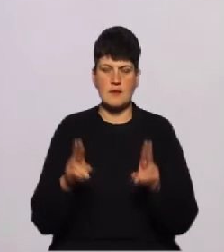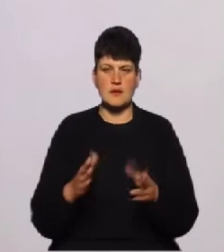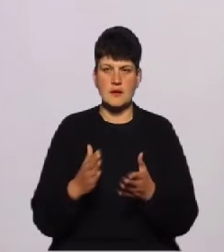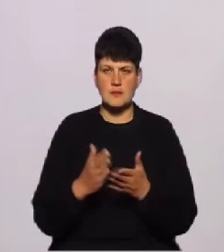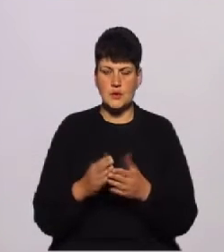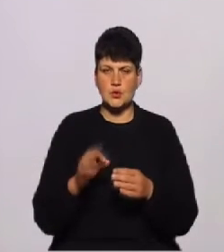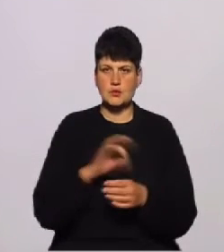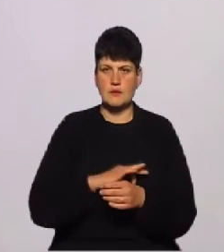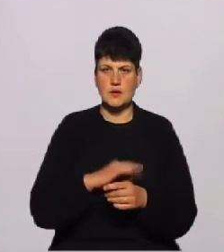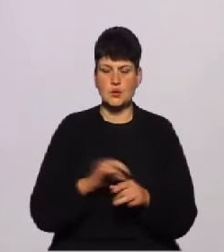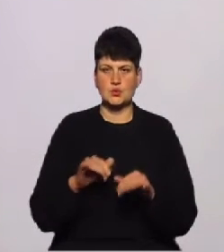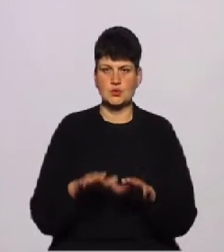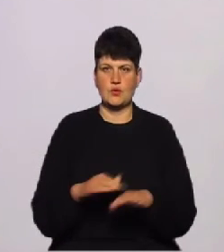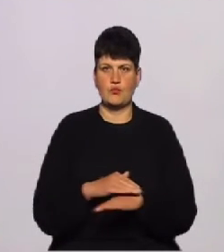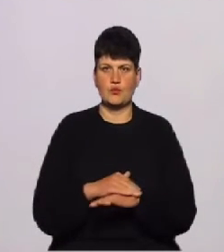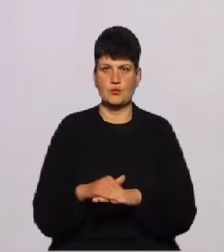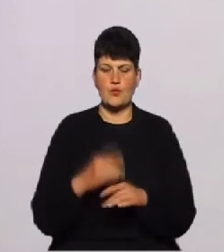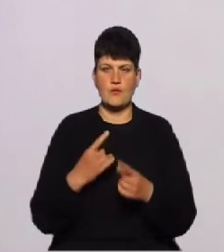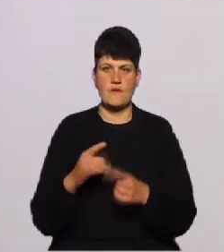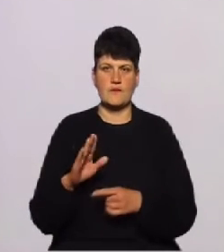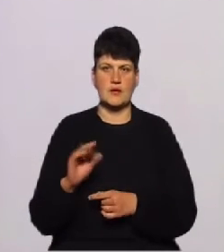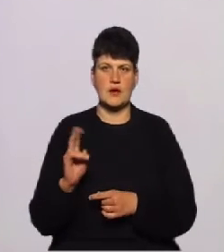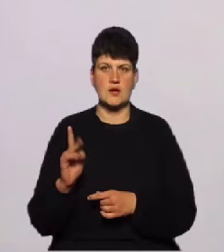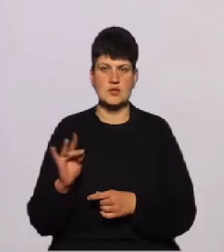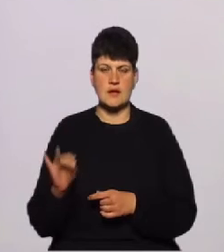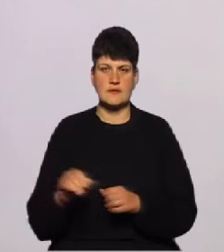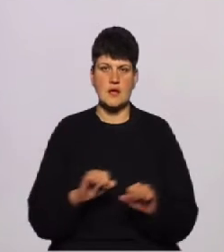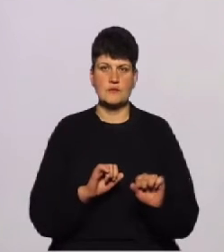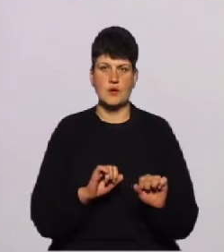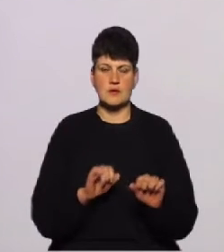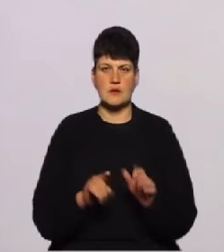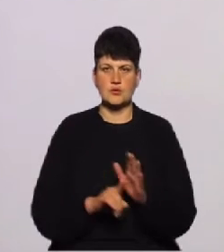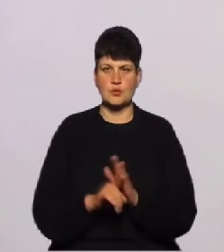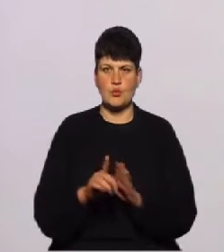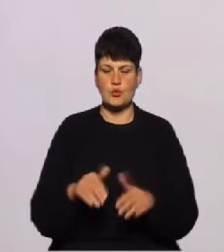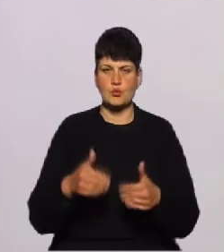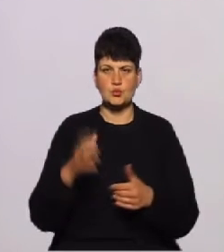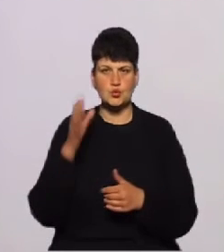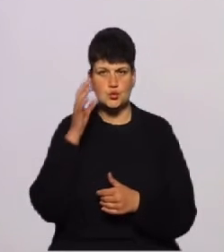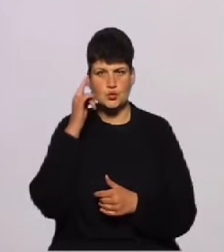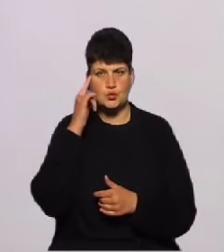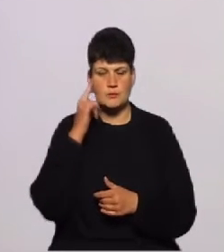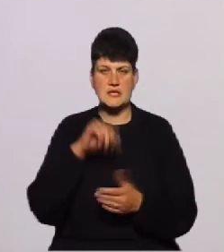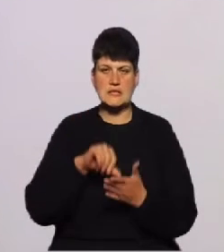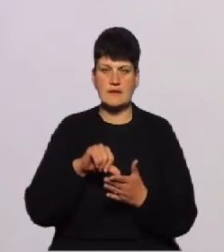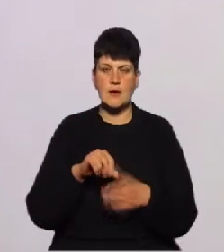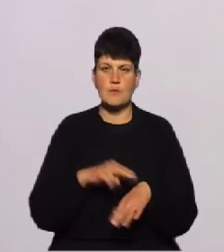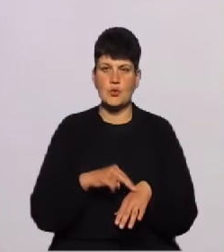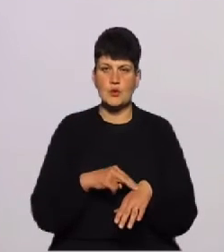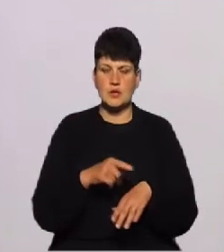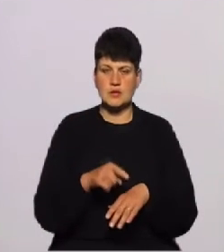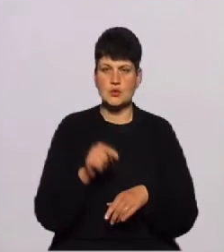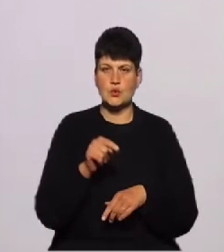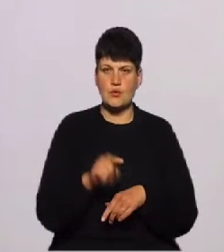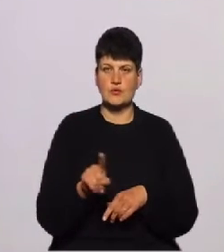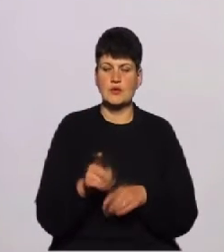ми поговоримо про це з Віктором Карчевським, з адвокатом. Але спершу пропоную послухати думку представника патрульної поліції стосовно того, якими